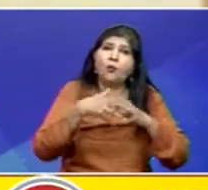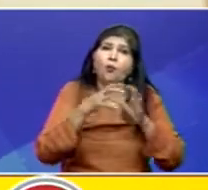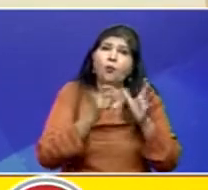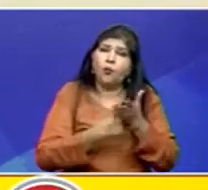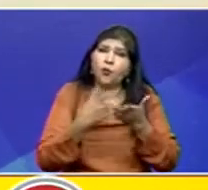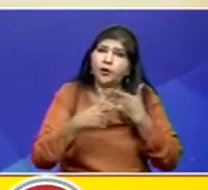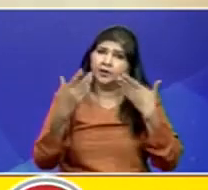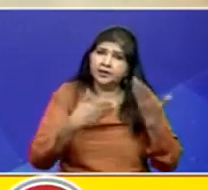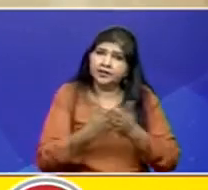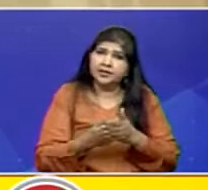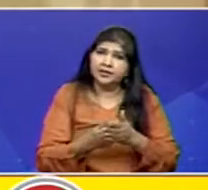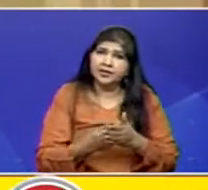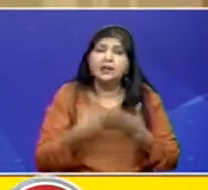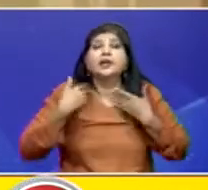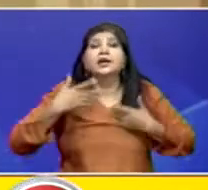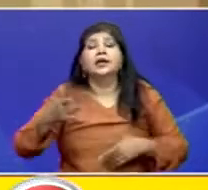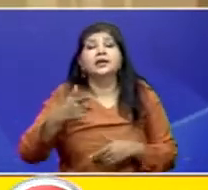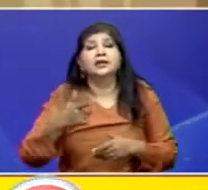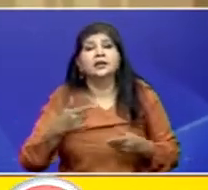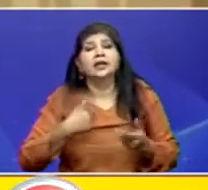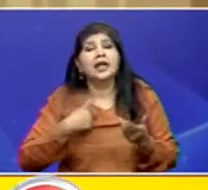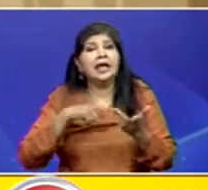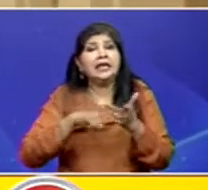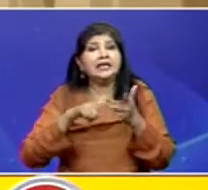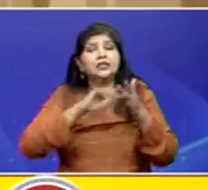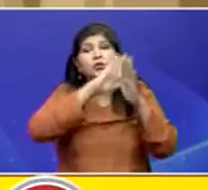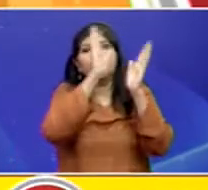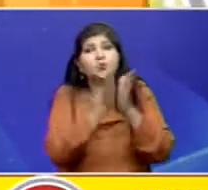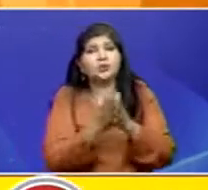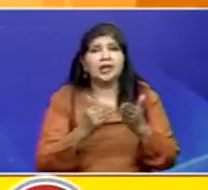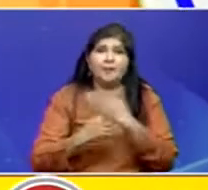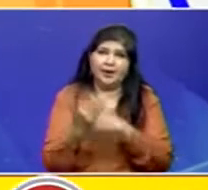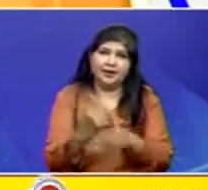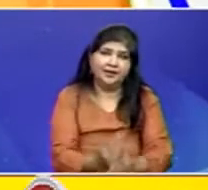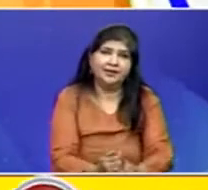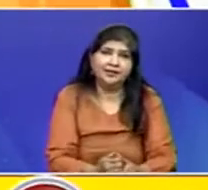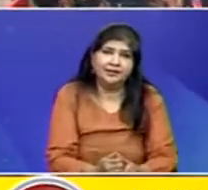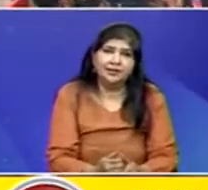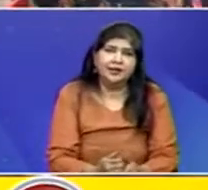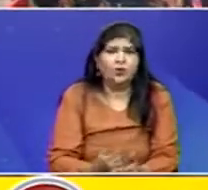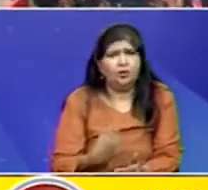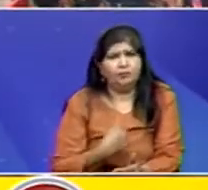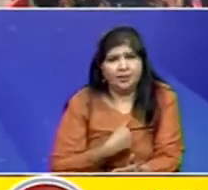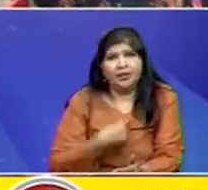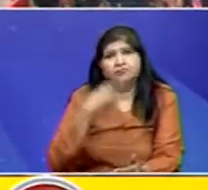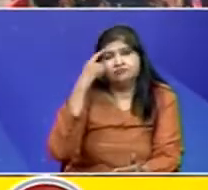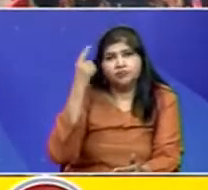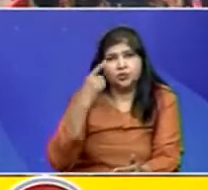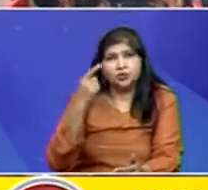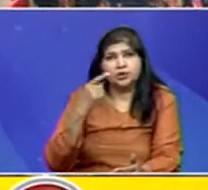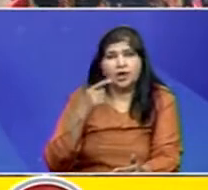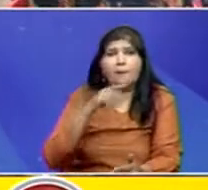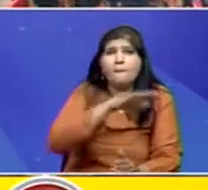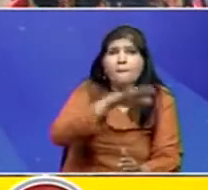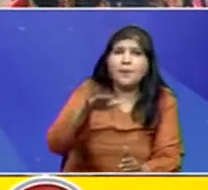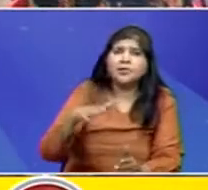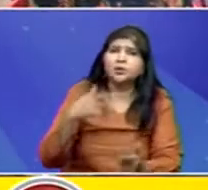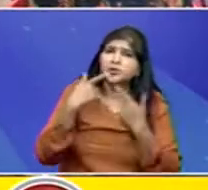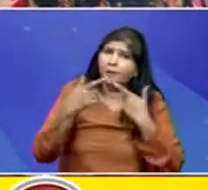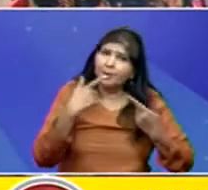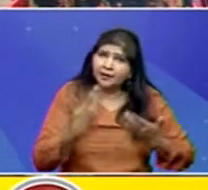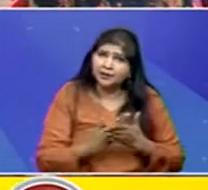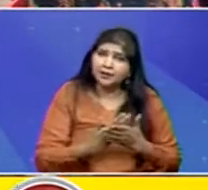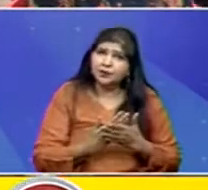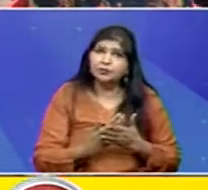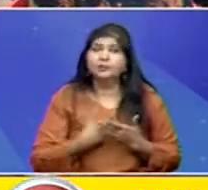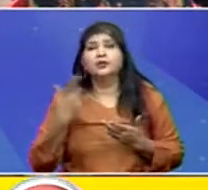बिलकुल एक प्रकार से मैंने उसको इंस्टिटूशनलाइज कर दिया है, और मेरा भी अनुभव है क जाता तर जब बच्चों से बात करता हूँ,